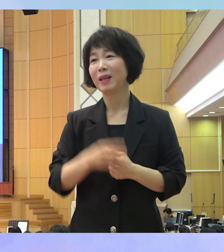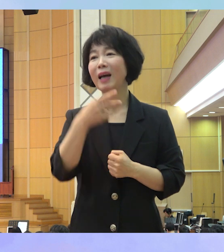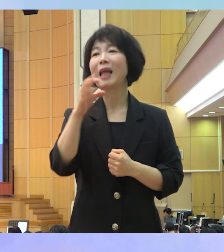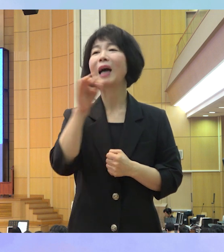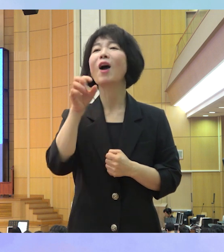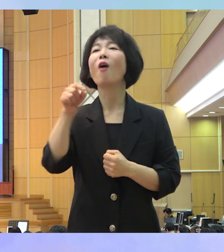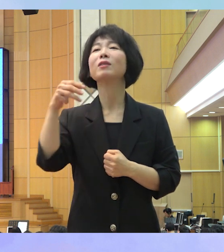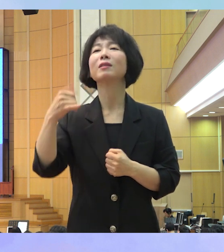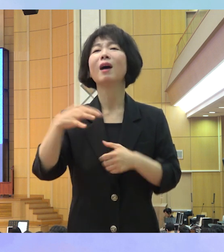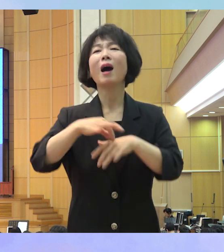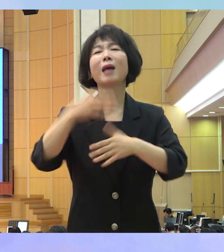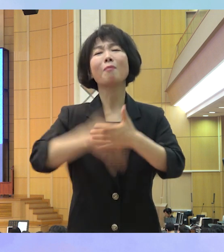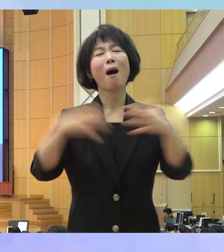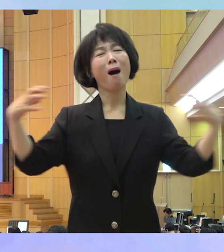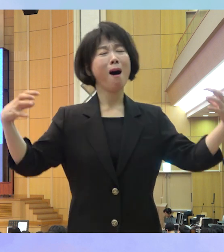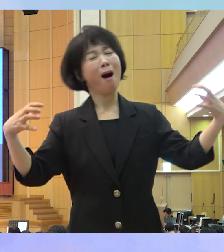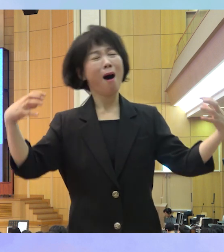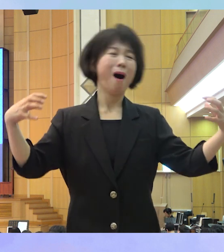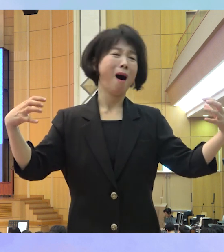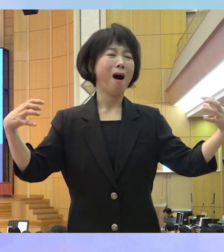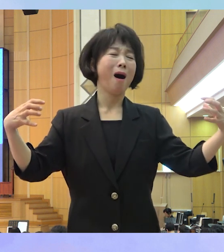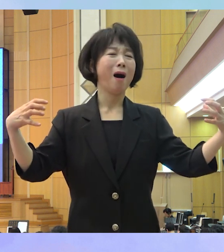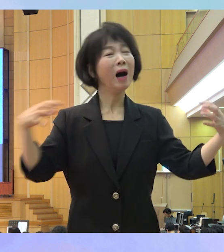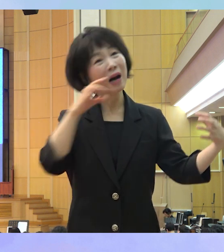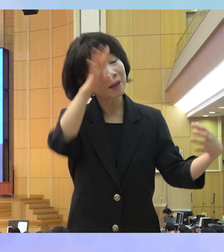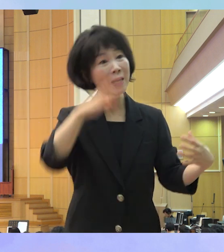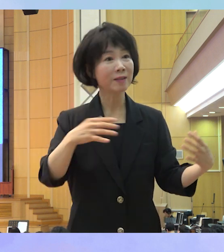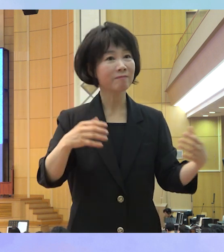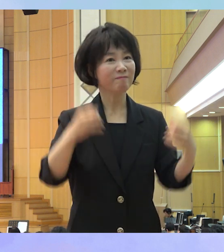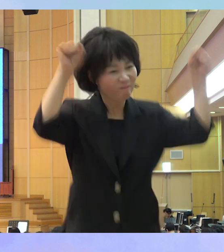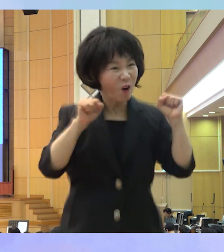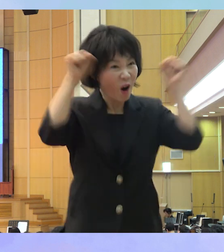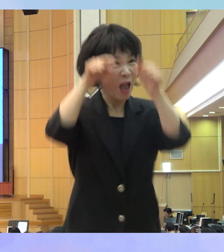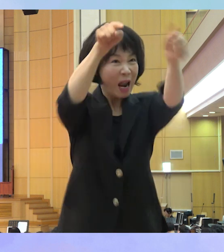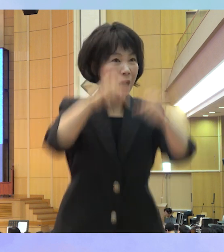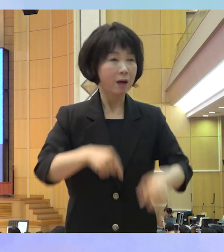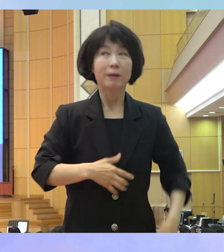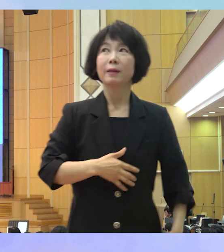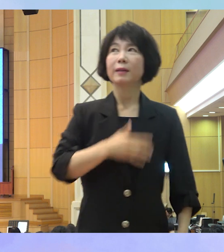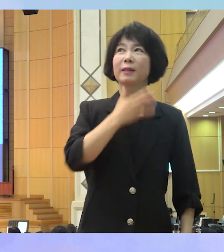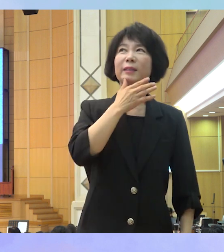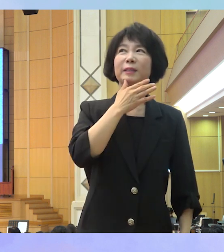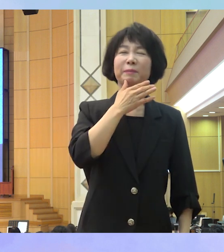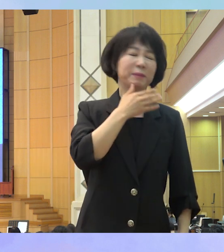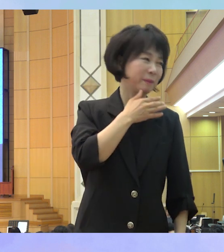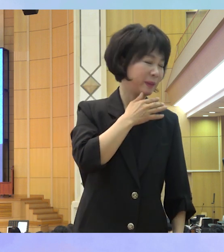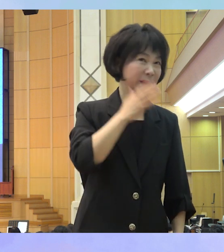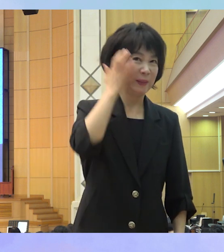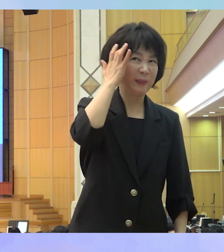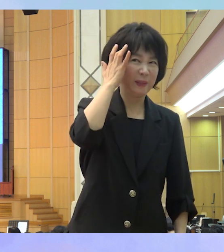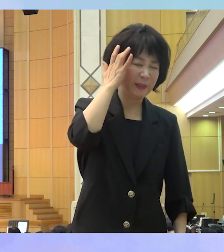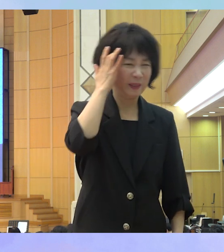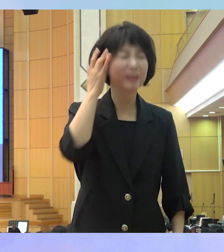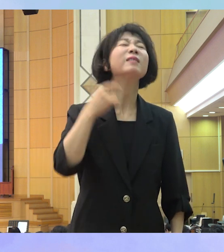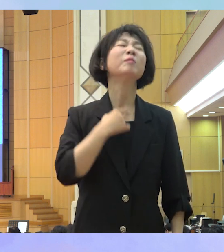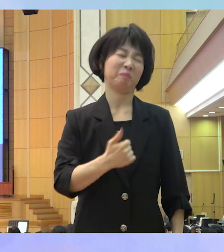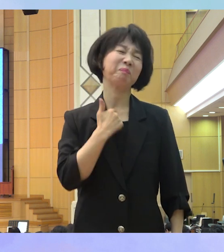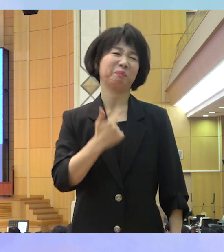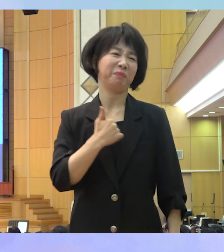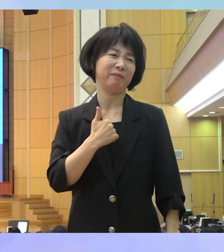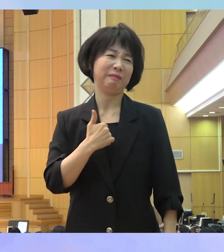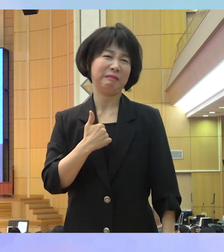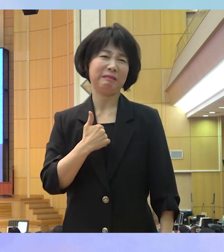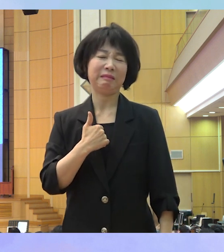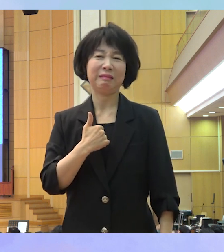그렇게 아파가지고 나중에 나아가지고 하나님께서 낫게 하셨네 이러면서 간증거리를 자꾸 만들려고 그러지 마라. 그러면서 저